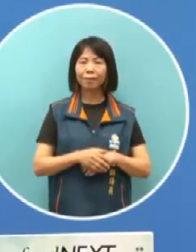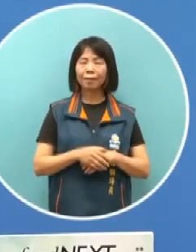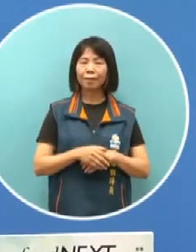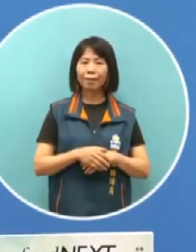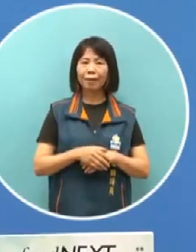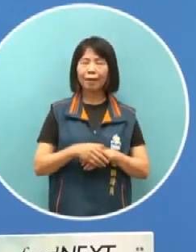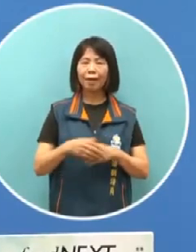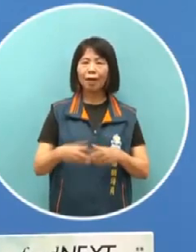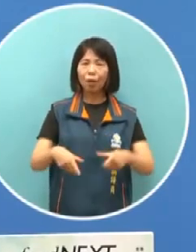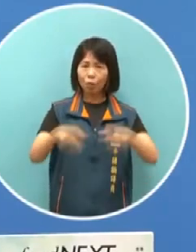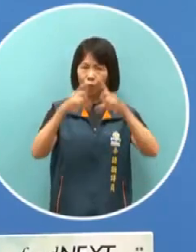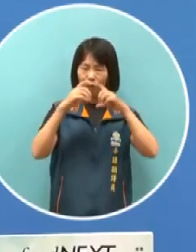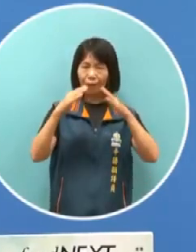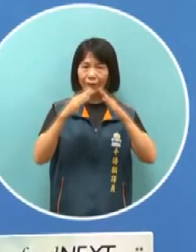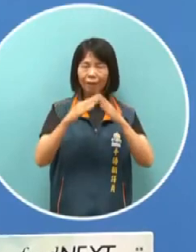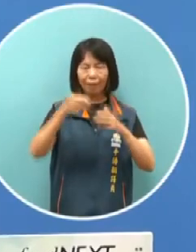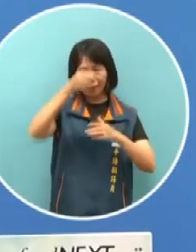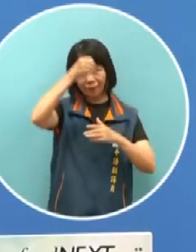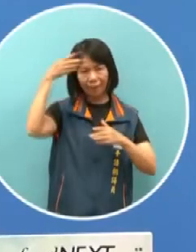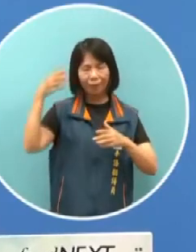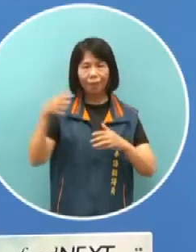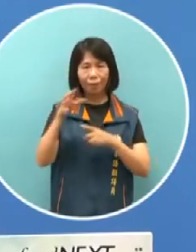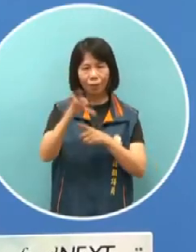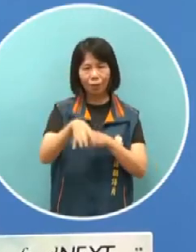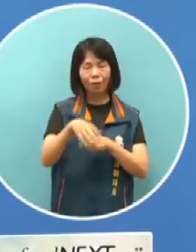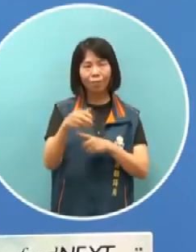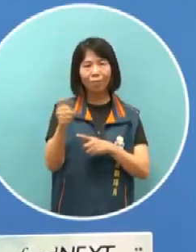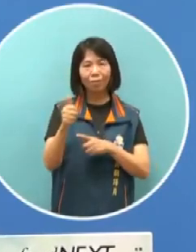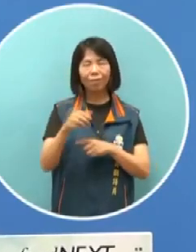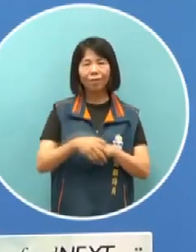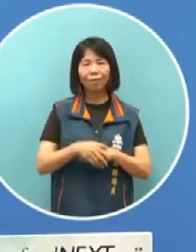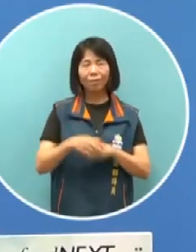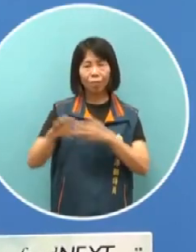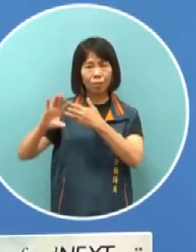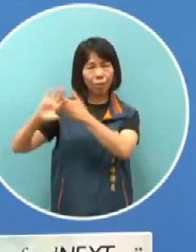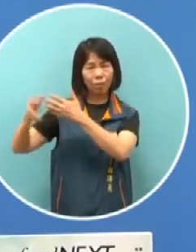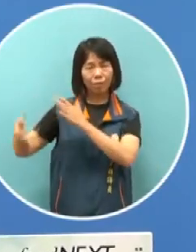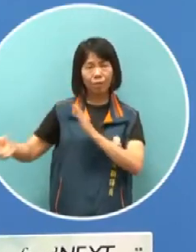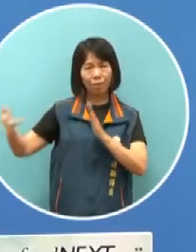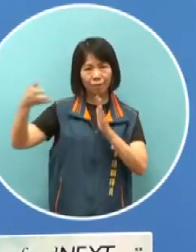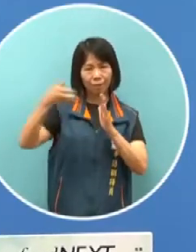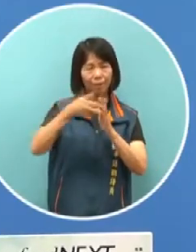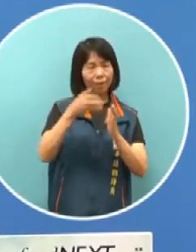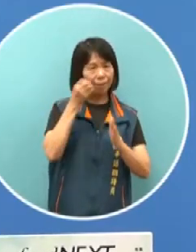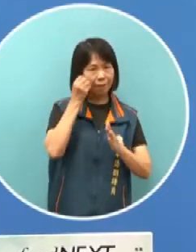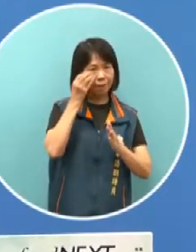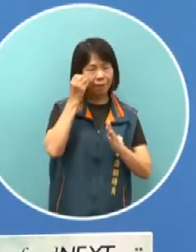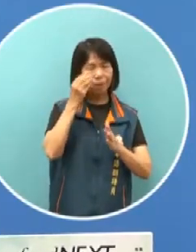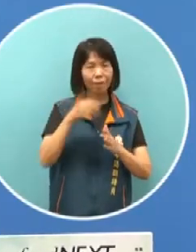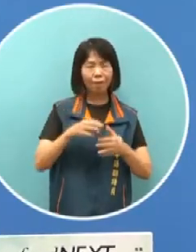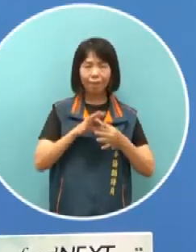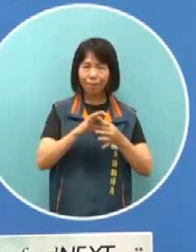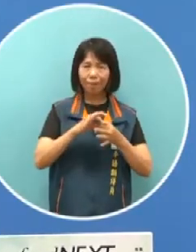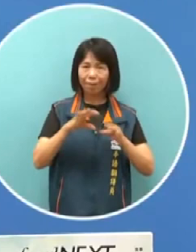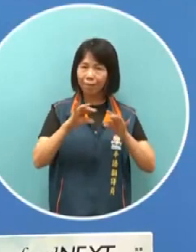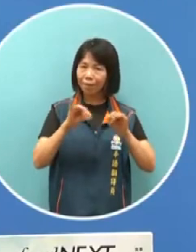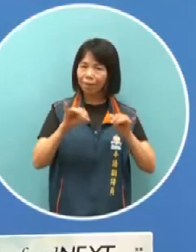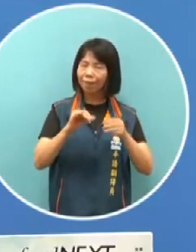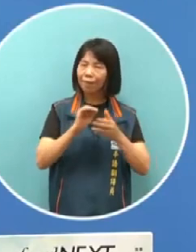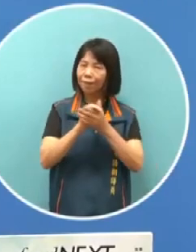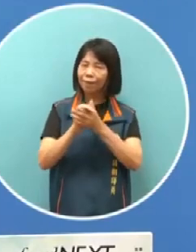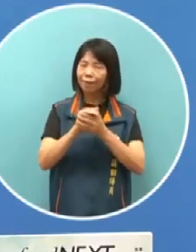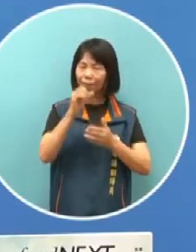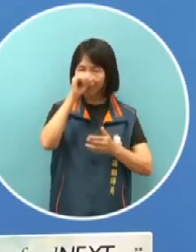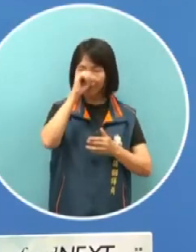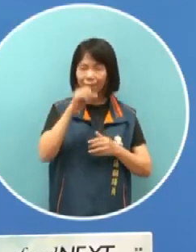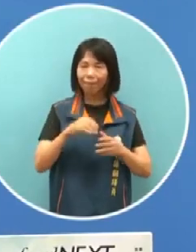乡青年、青农以及。从外地移居到花莲落户关心这一块土地、有爱这块土